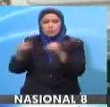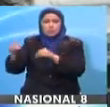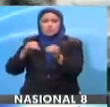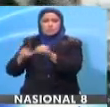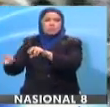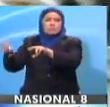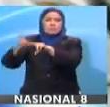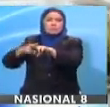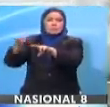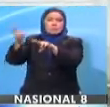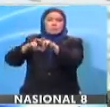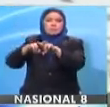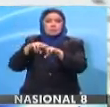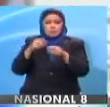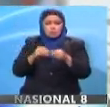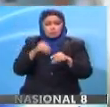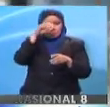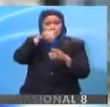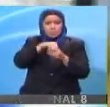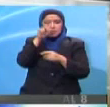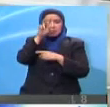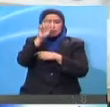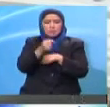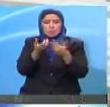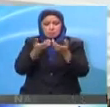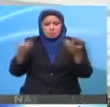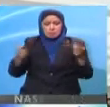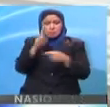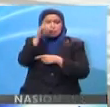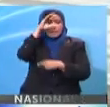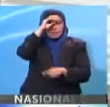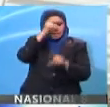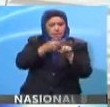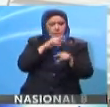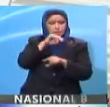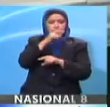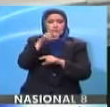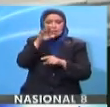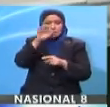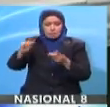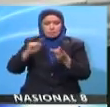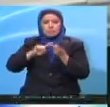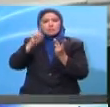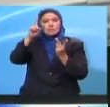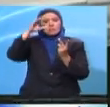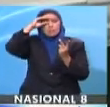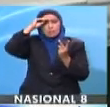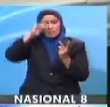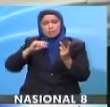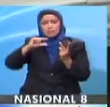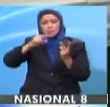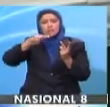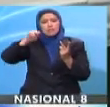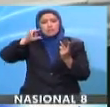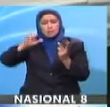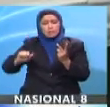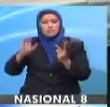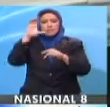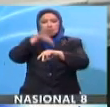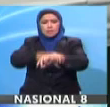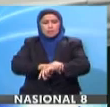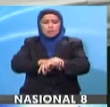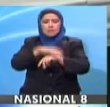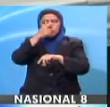dan seorang lelaki warga Nigeria dan seorang lagi dari Gana ditahan bersabit kes penyeledupan dadah menggunakan